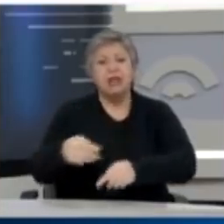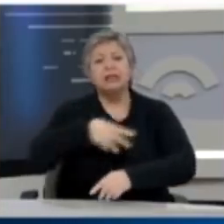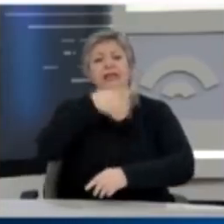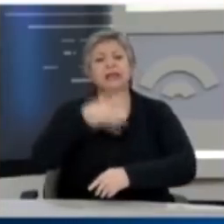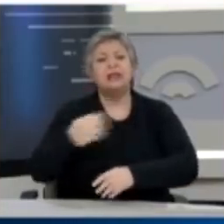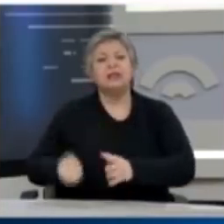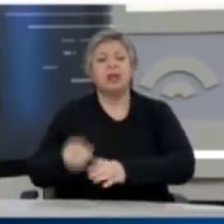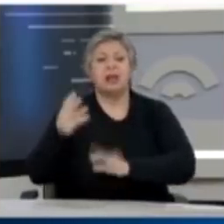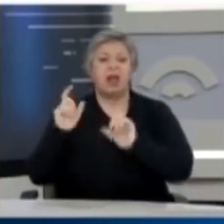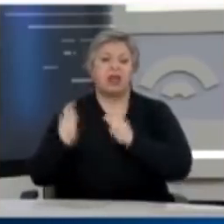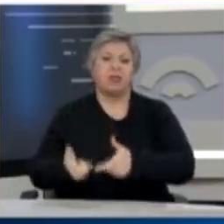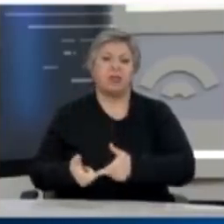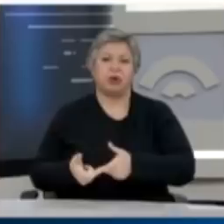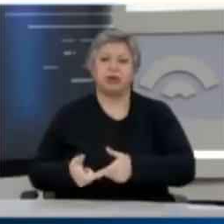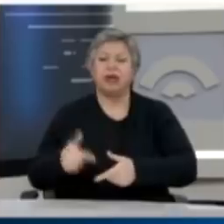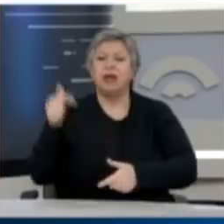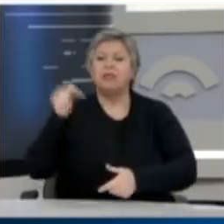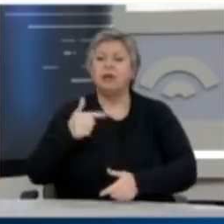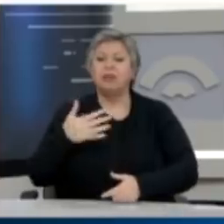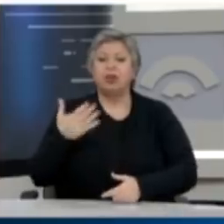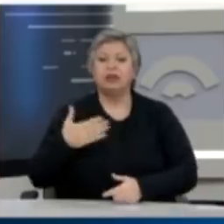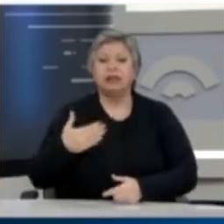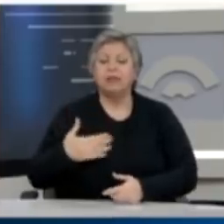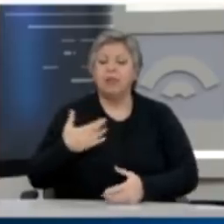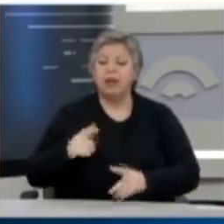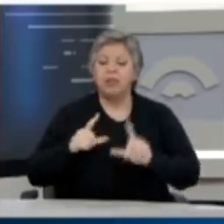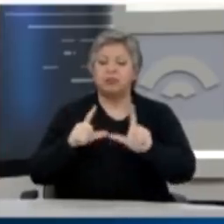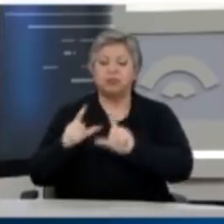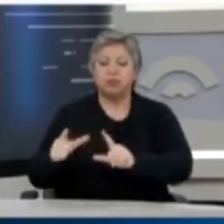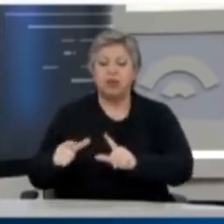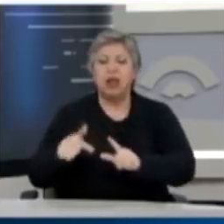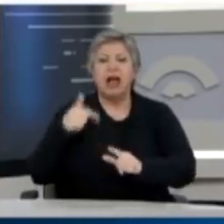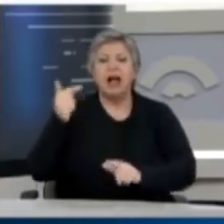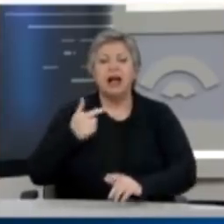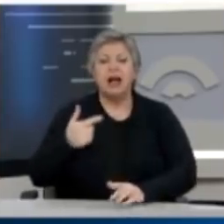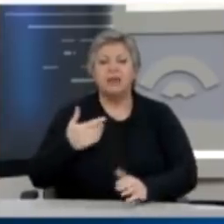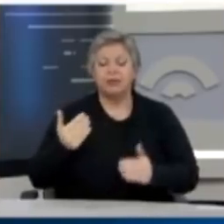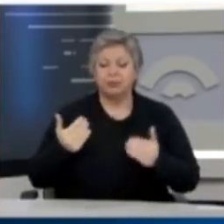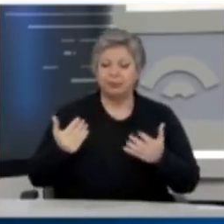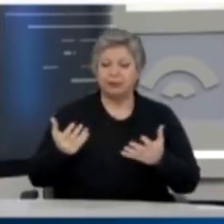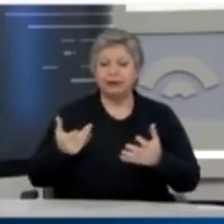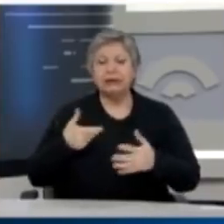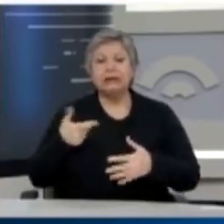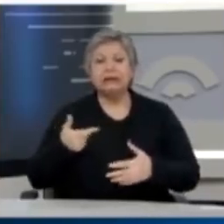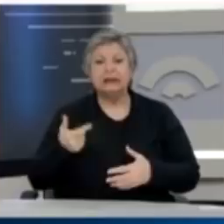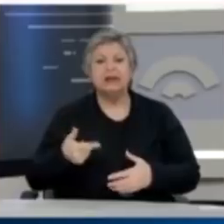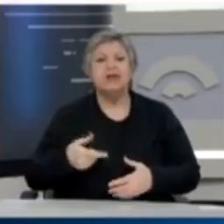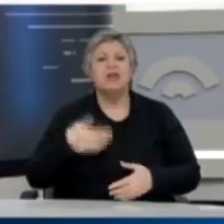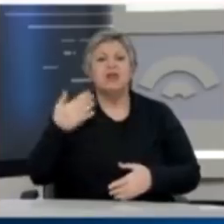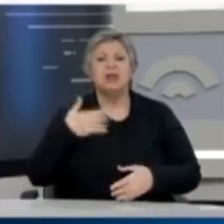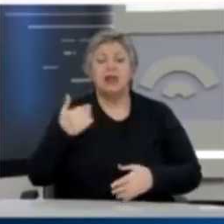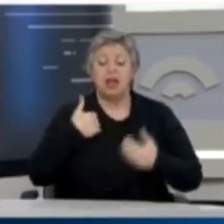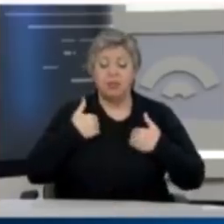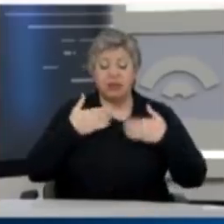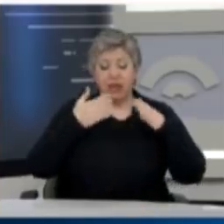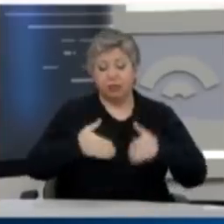Δημοκρατία, με νέα ψεύτικα διλήμματα, με διαχωριστικές γραμμές που κρύβουν ή προσπαθούν να κρύψουν τη στρατηγική